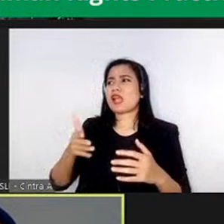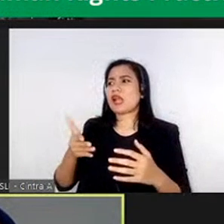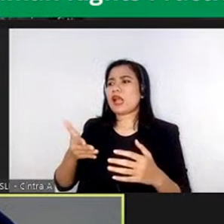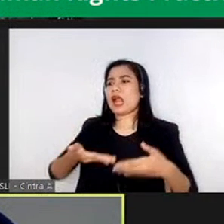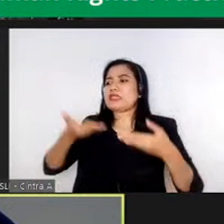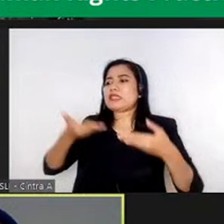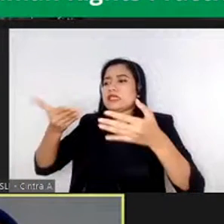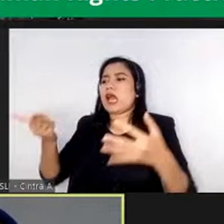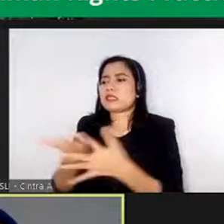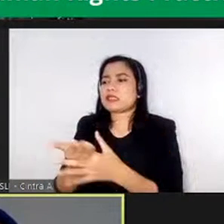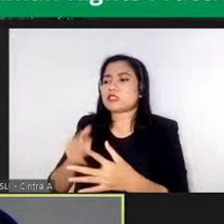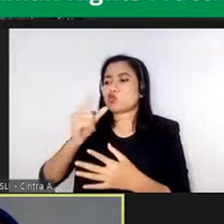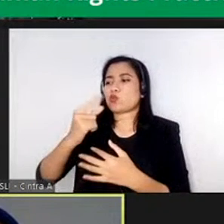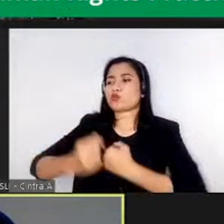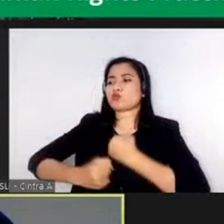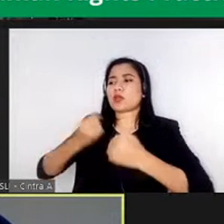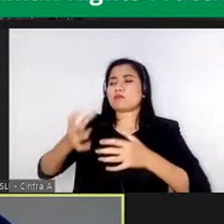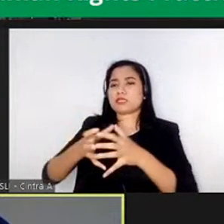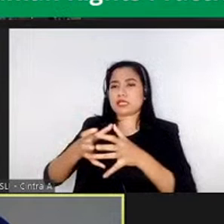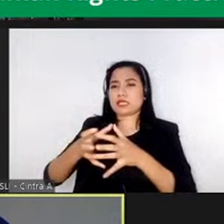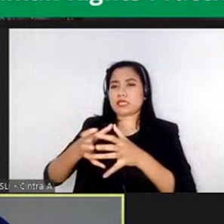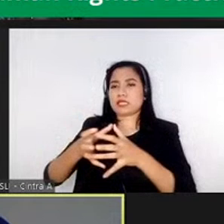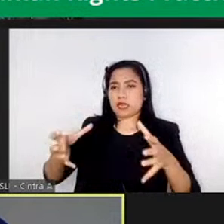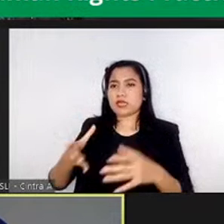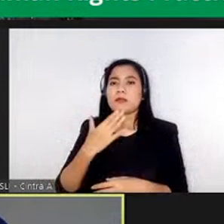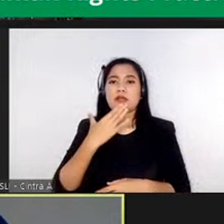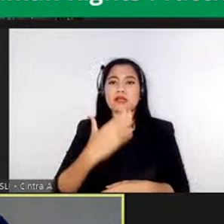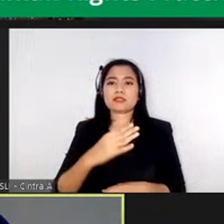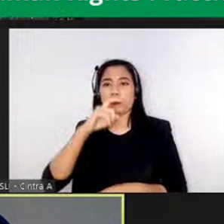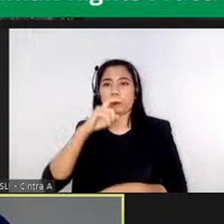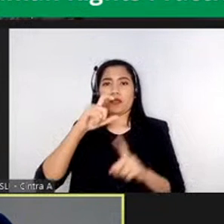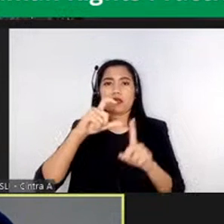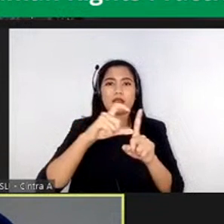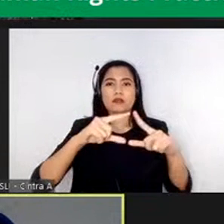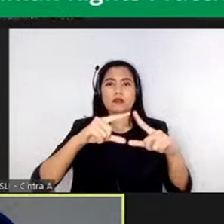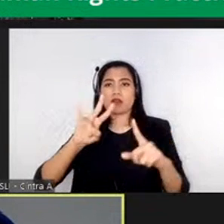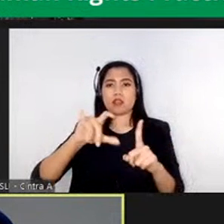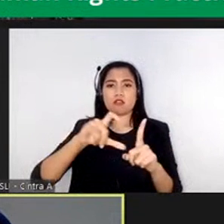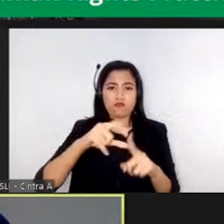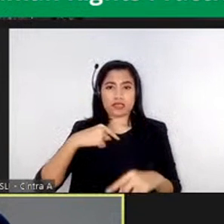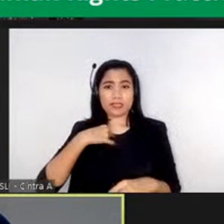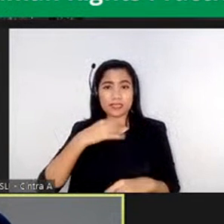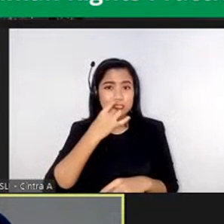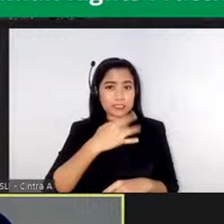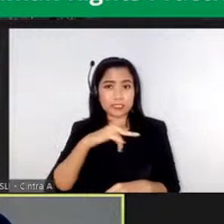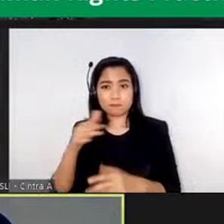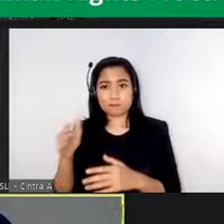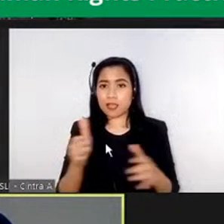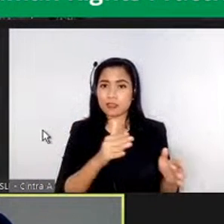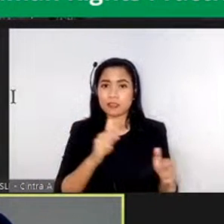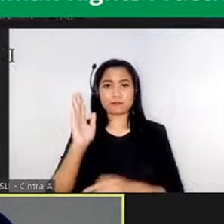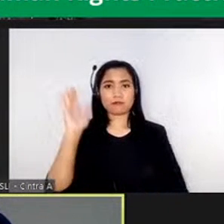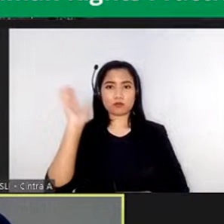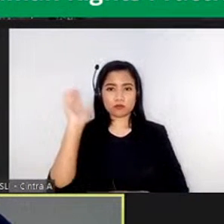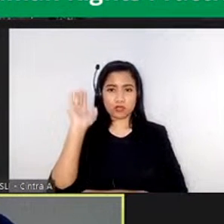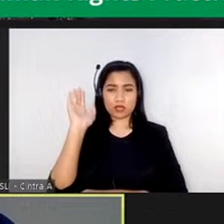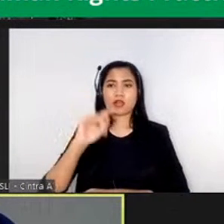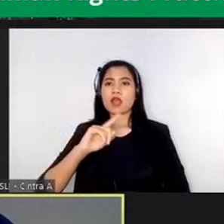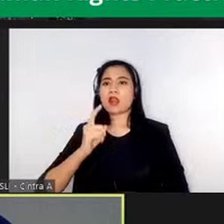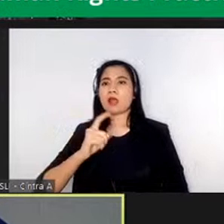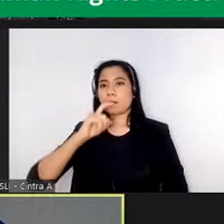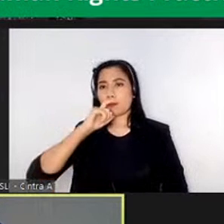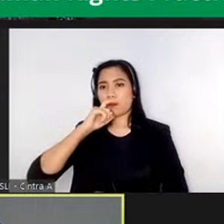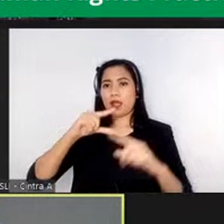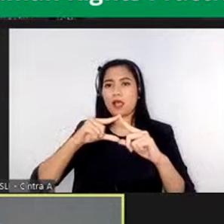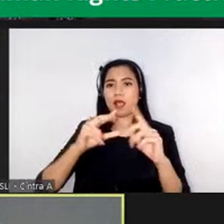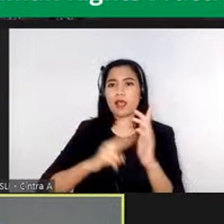lingkungan sekali lagi terima kasih eh Pak David saya mohon izin untuk ke pembicara berikutnya ee ada bapak Andi Mutakin dari